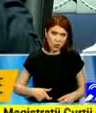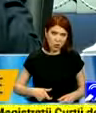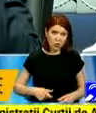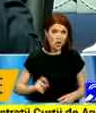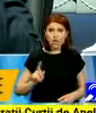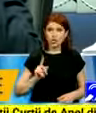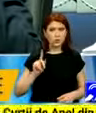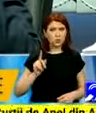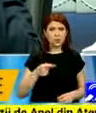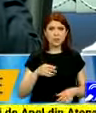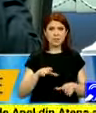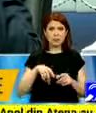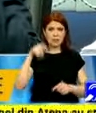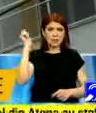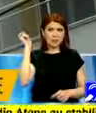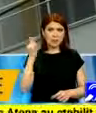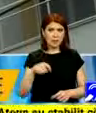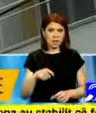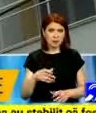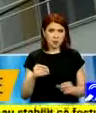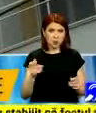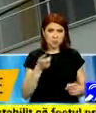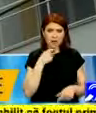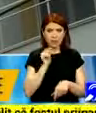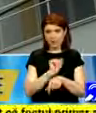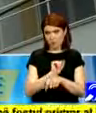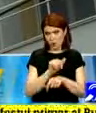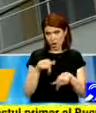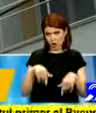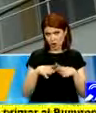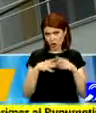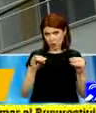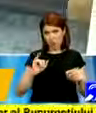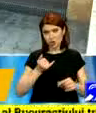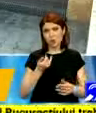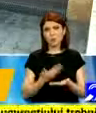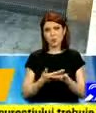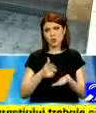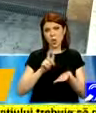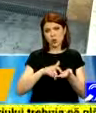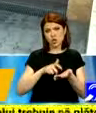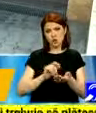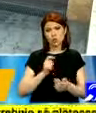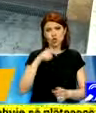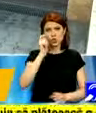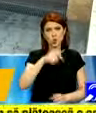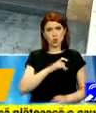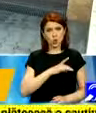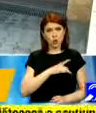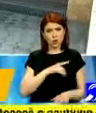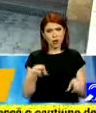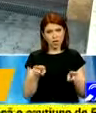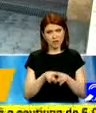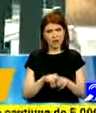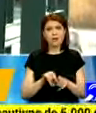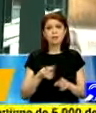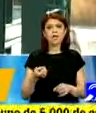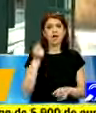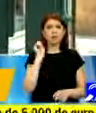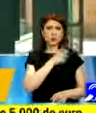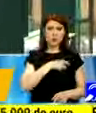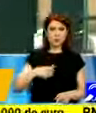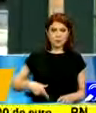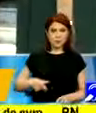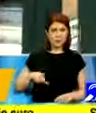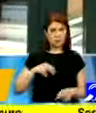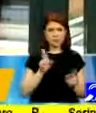fi trebuit condamnat la atât de mulți ani de închisoare și de aceea au solicitat și judecătorilor greci ca fostul primar să nu